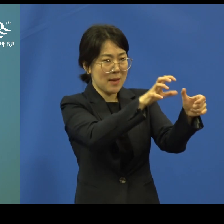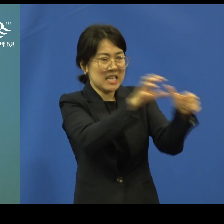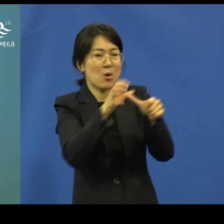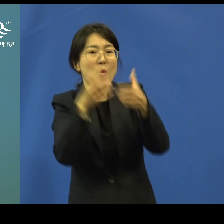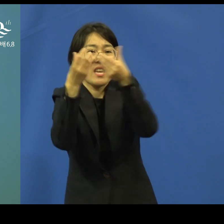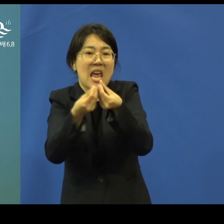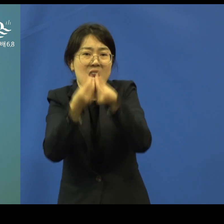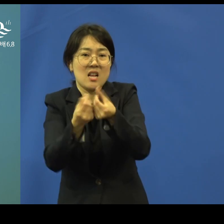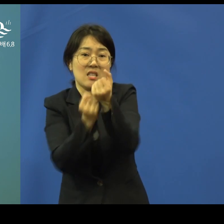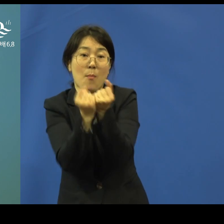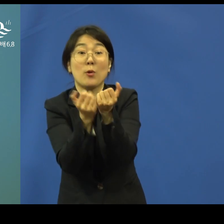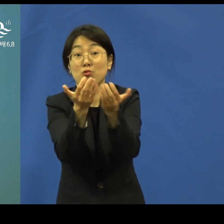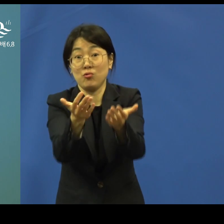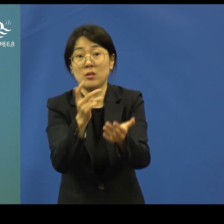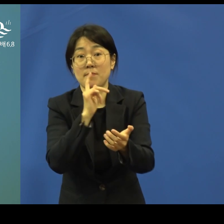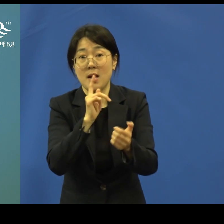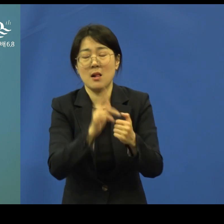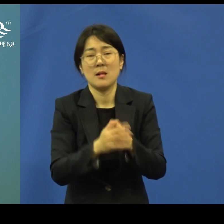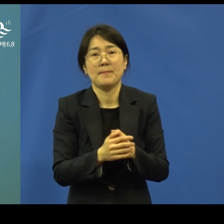잘 맞추어서 말씀하는 거죠.